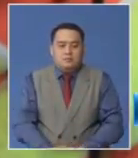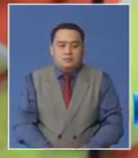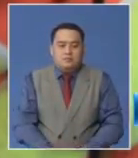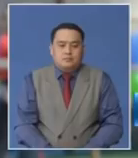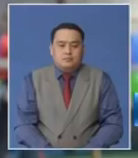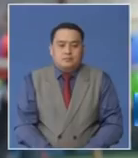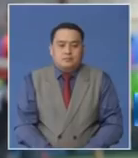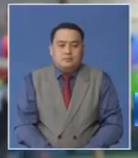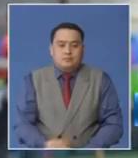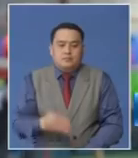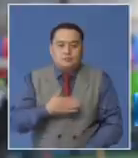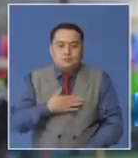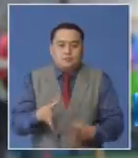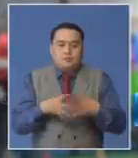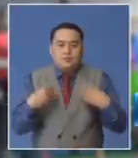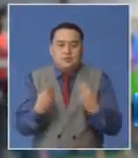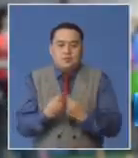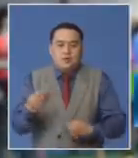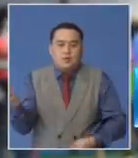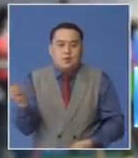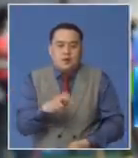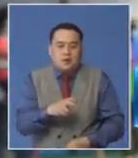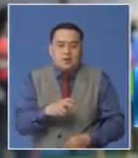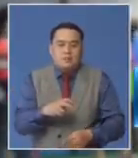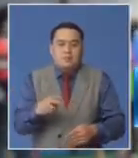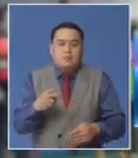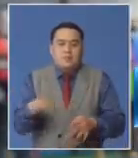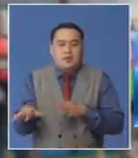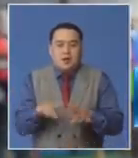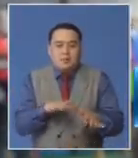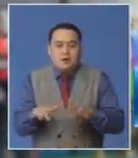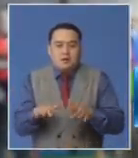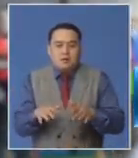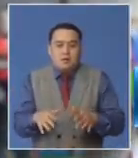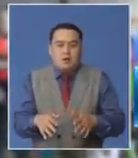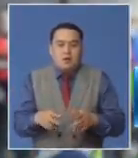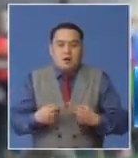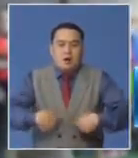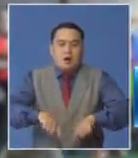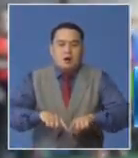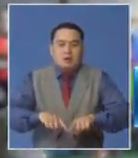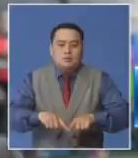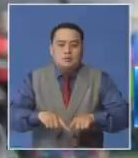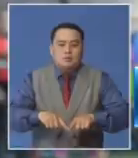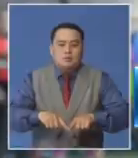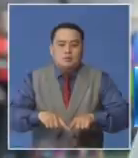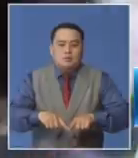мы с удовольствием семейное пришли на такое мероприятие большой организованная теннисона